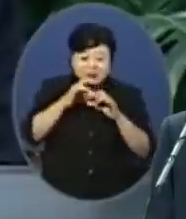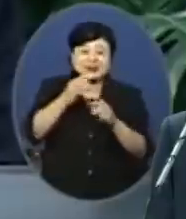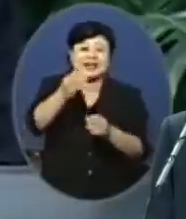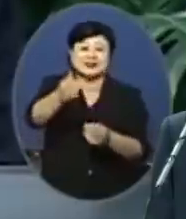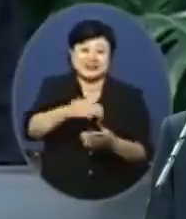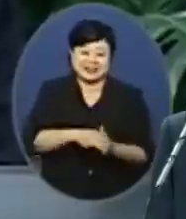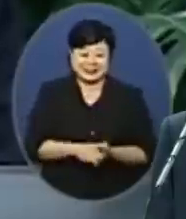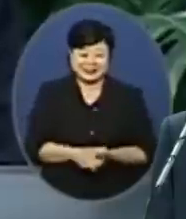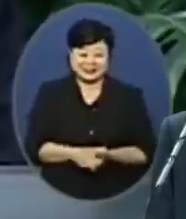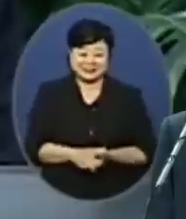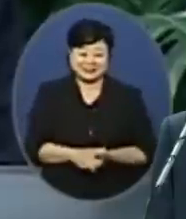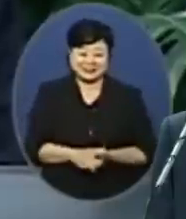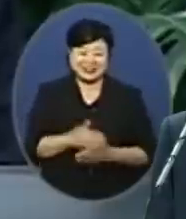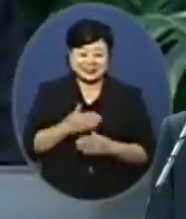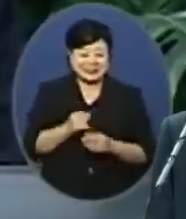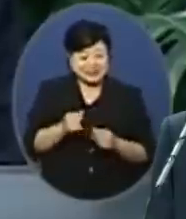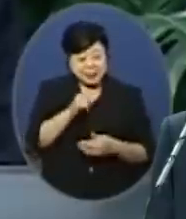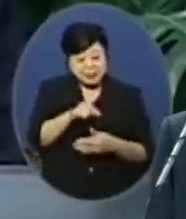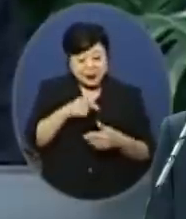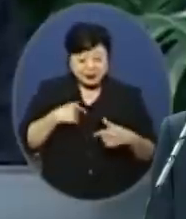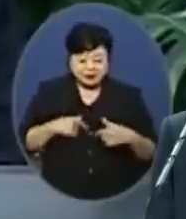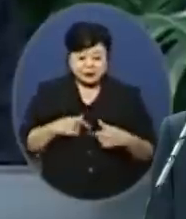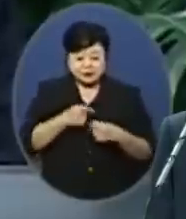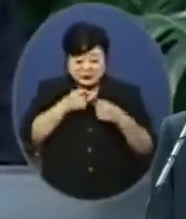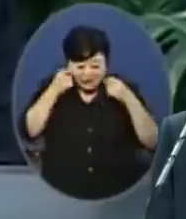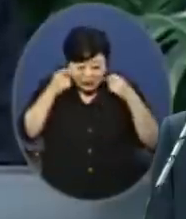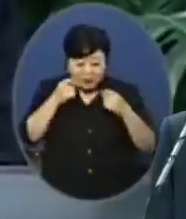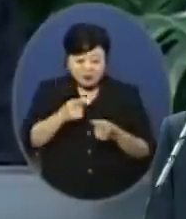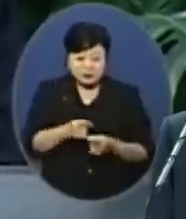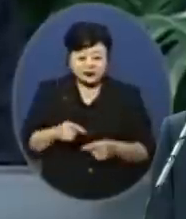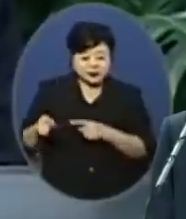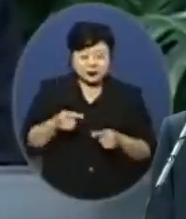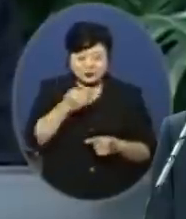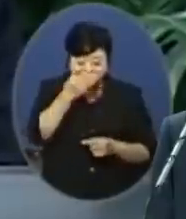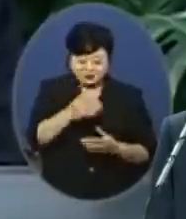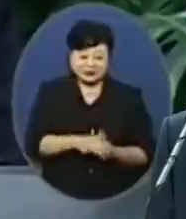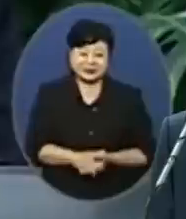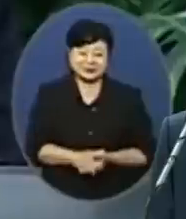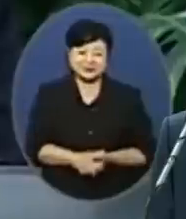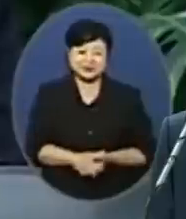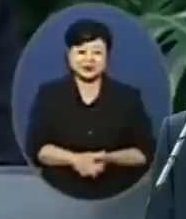주는 것입니다. 다른 사람 마음도 기쁨과 즐거움을 누릴 수 있는 것입니다.